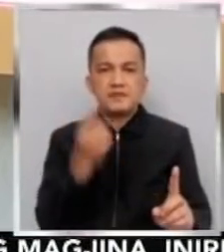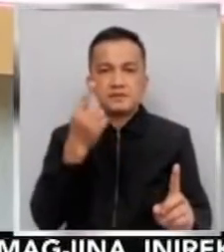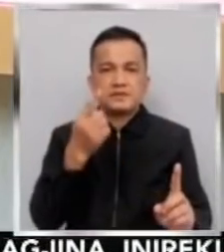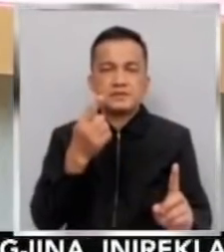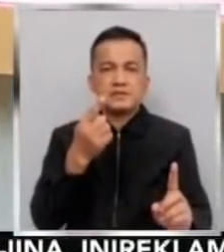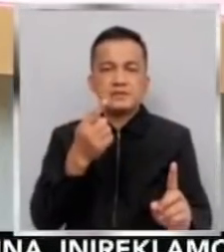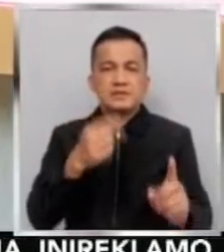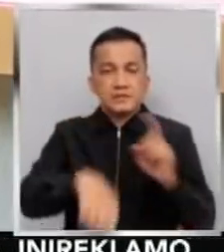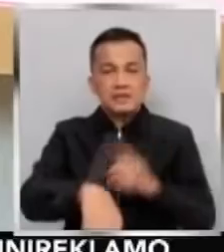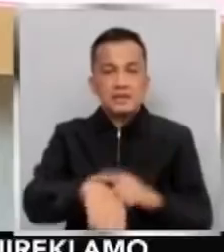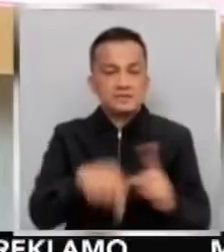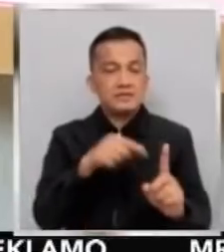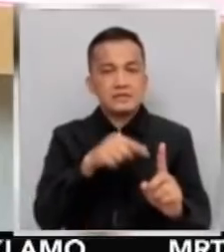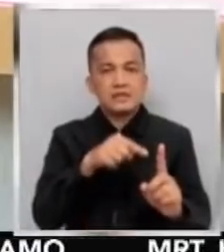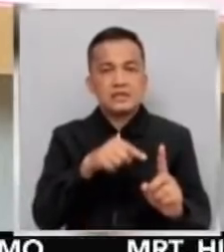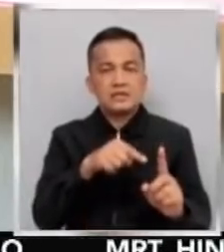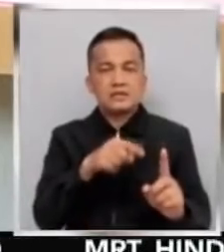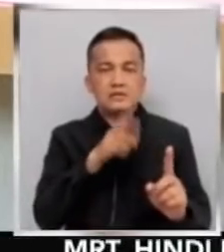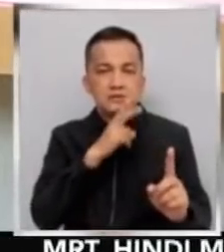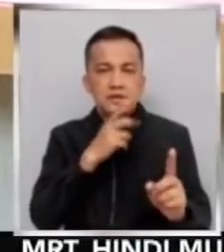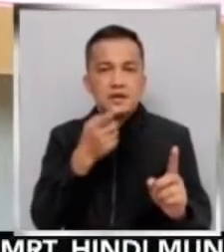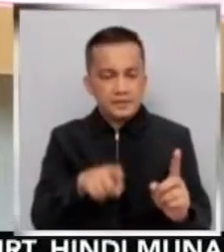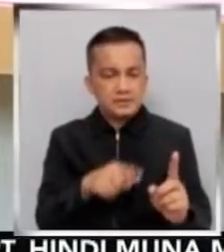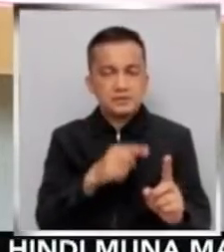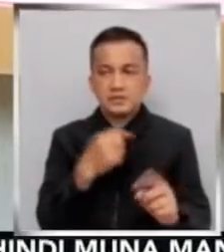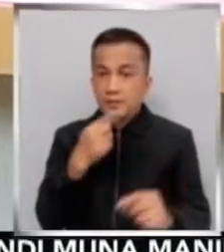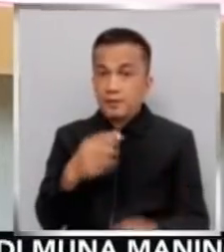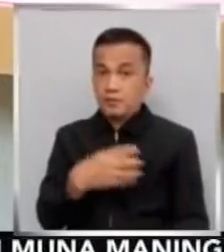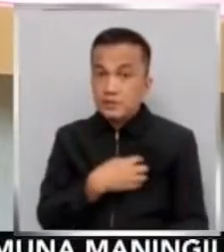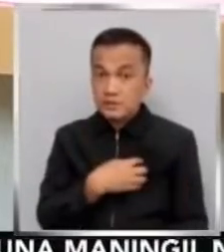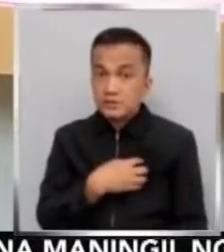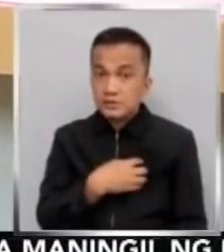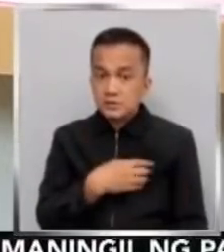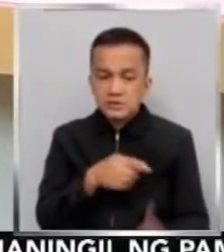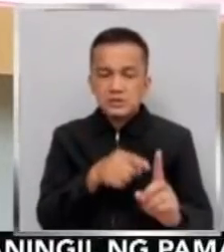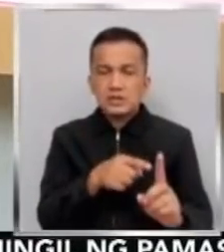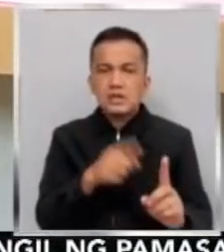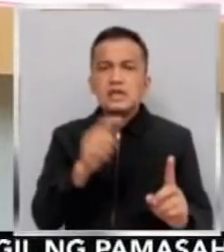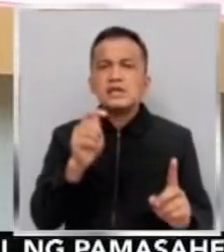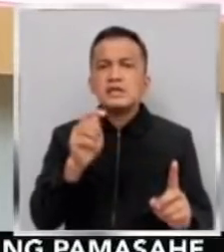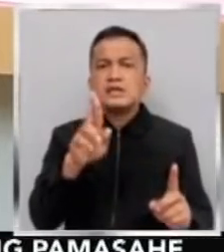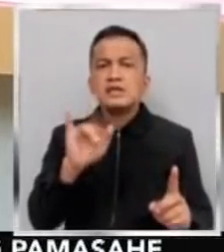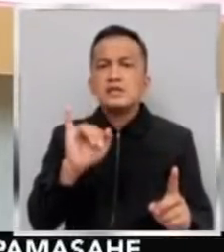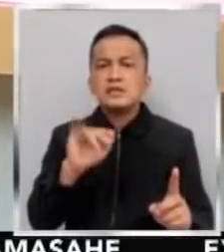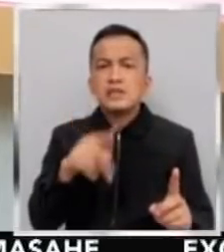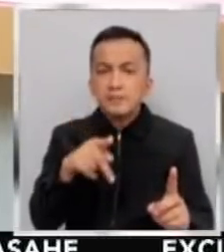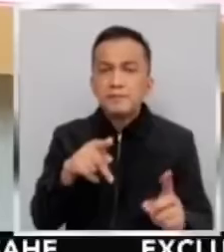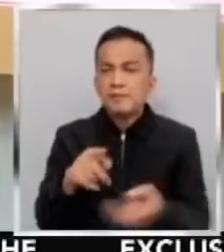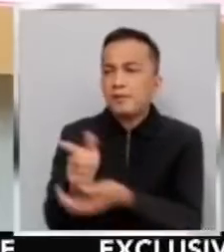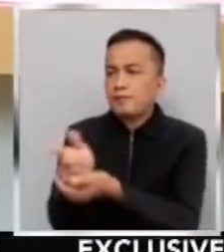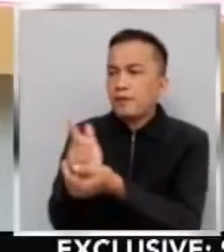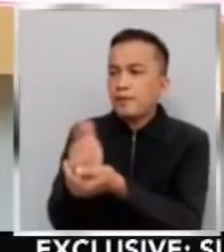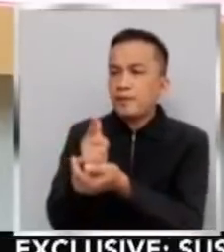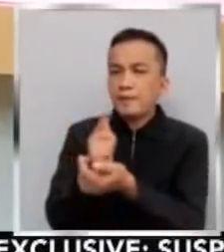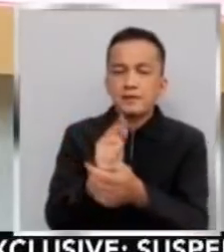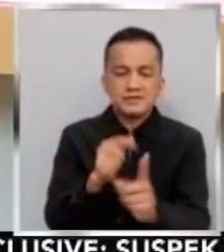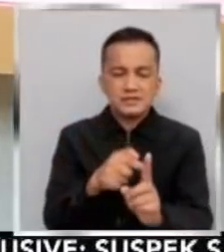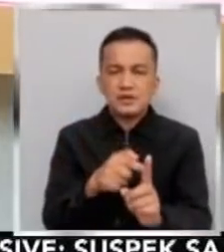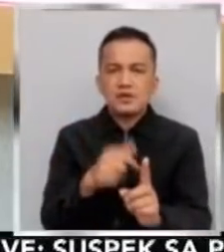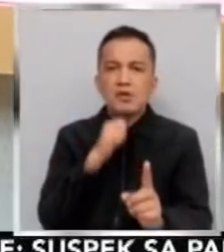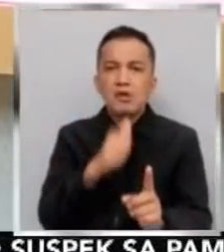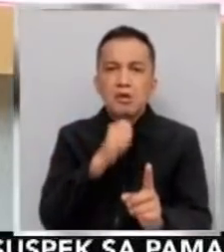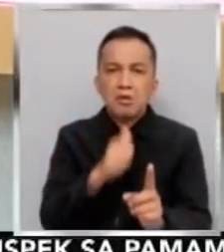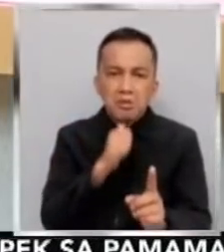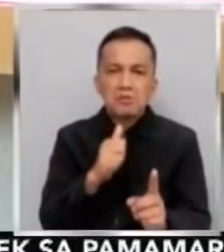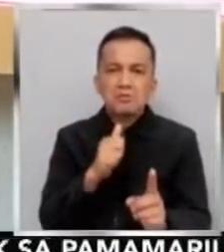ganitong insidente ang suspect na ayon sa pulisya, trip lang daw ang mamaril. Marini itong itinanggi ng lalaki. Yan ang tinutukan